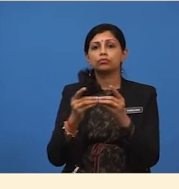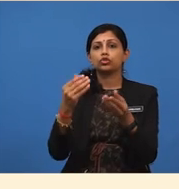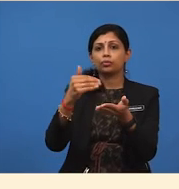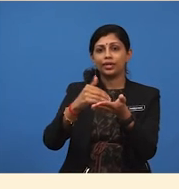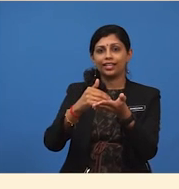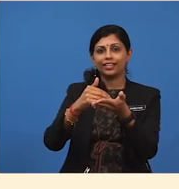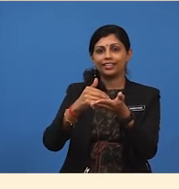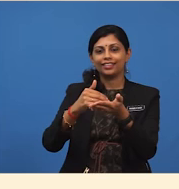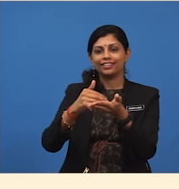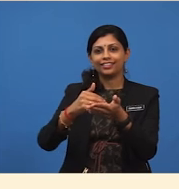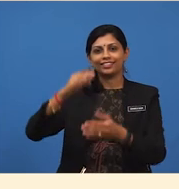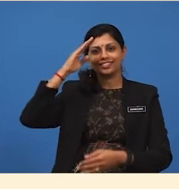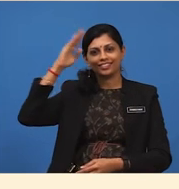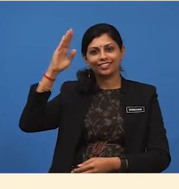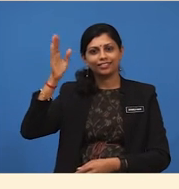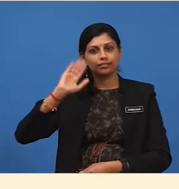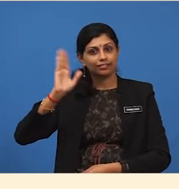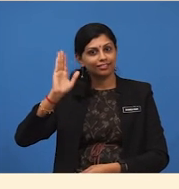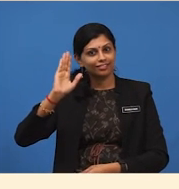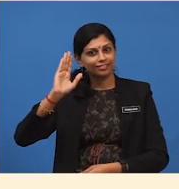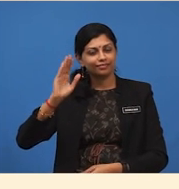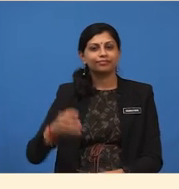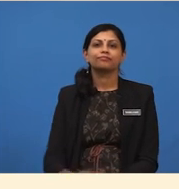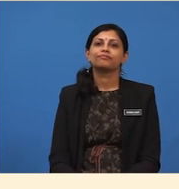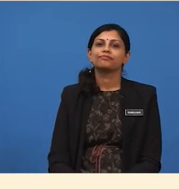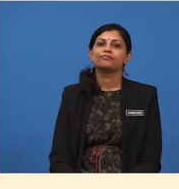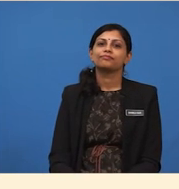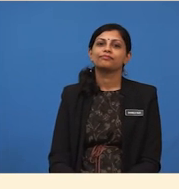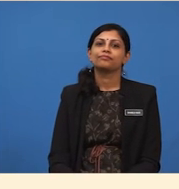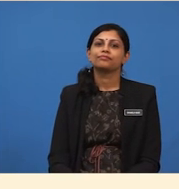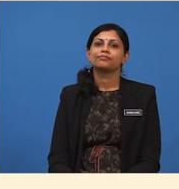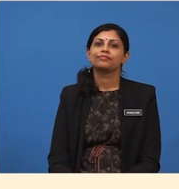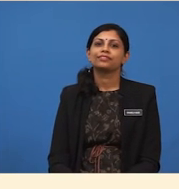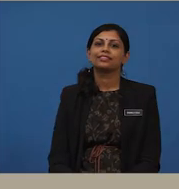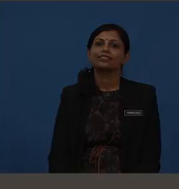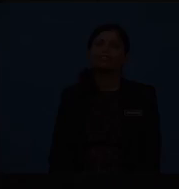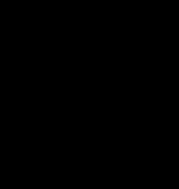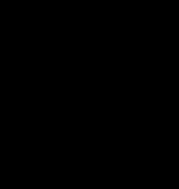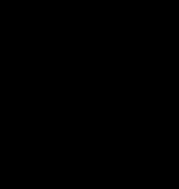aruhan elektromagnet. Sehingga kita berjumpa lagi, sekian dari cikgu. Selamat maju jaya.